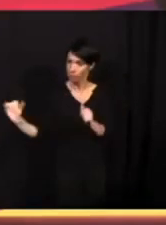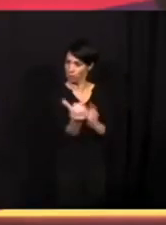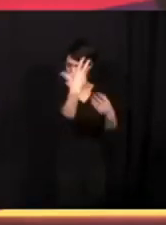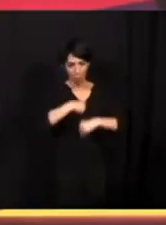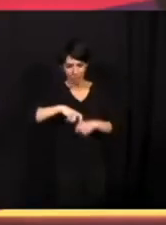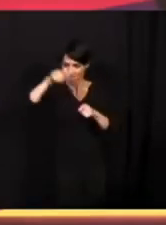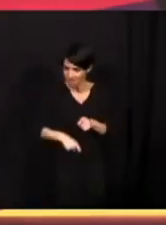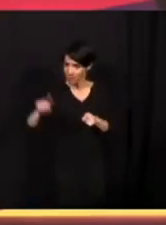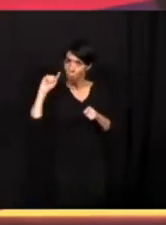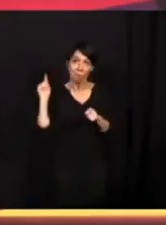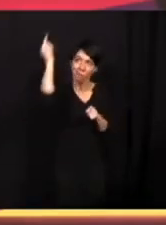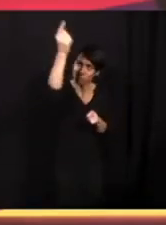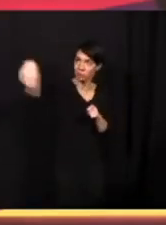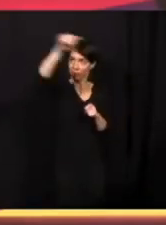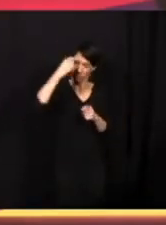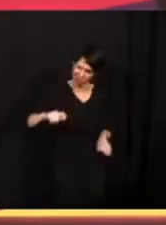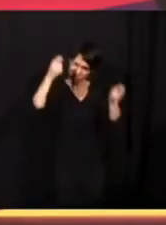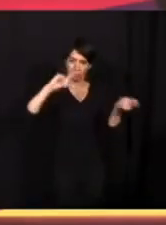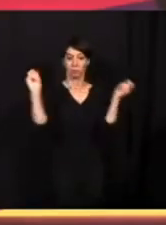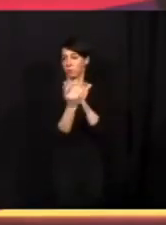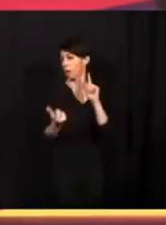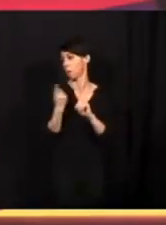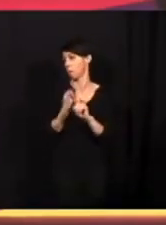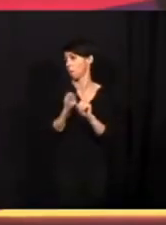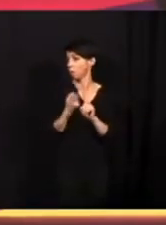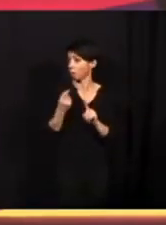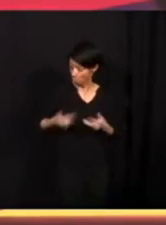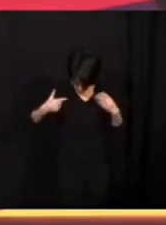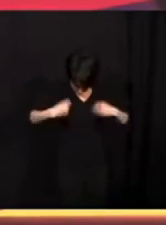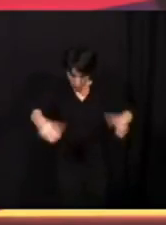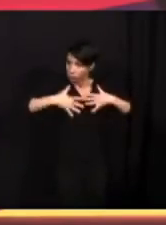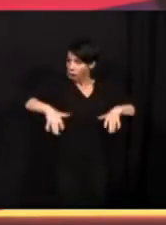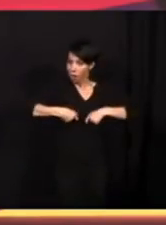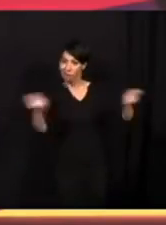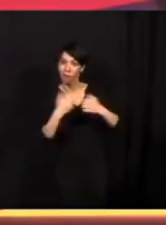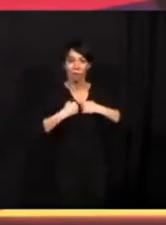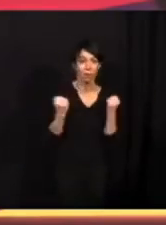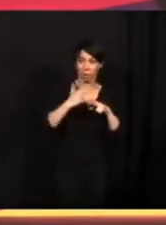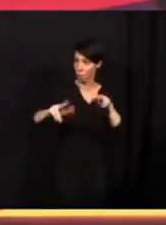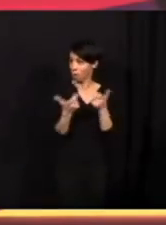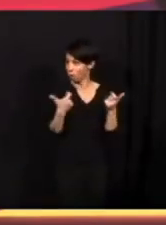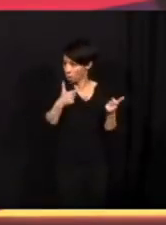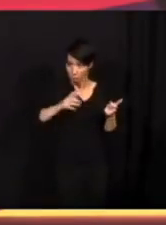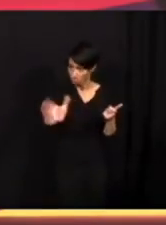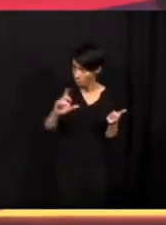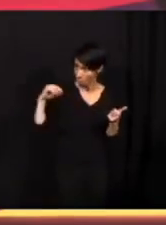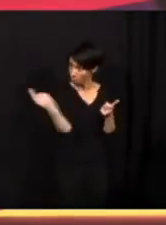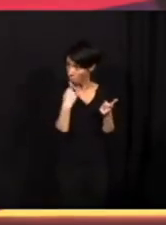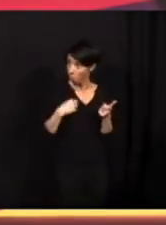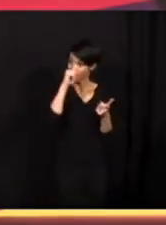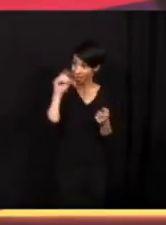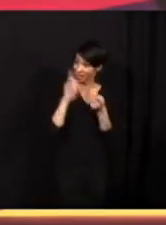et sa sexualité. Je dénonce les dangers de l'industrie pornographique et les violences sexistes et sexuelles inhérentes à ce système. Les